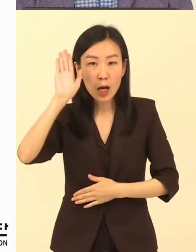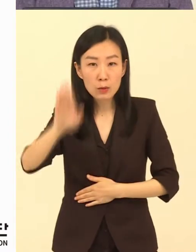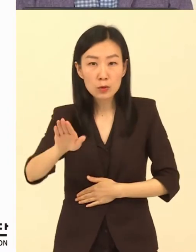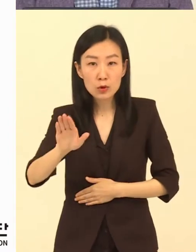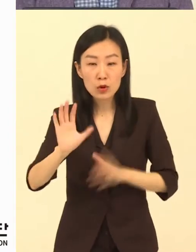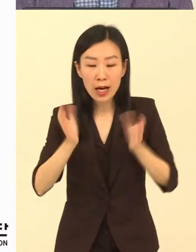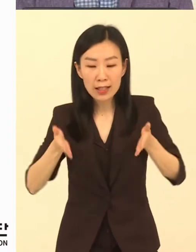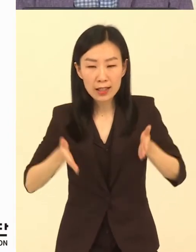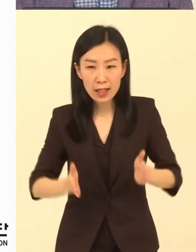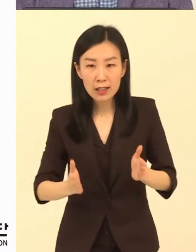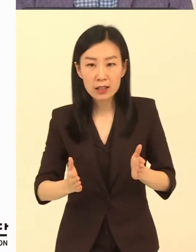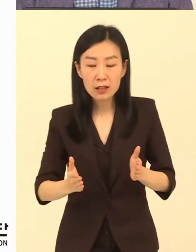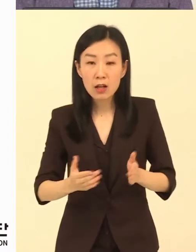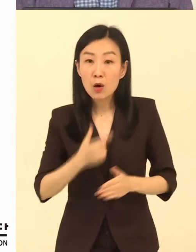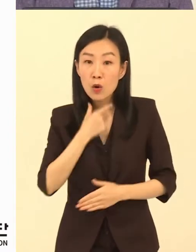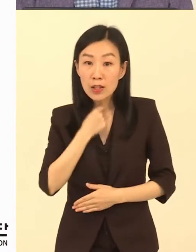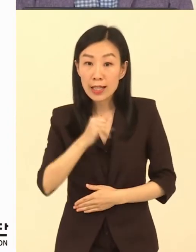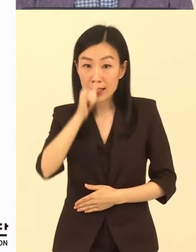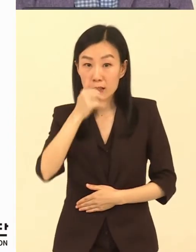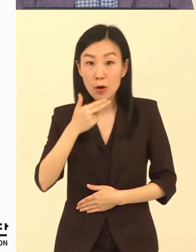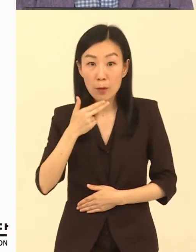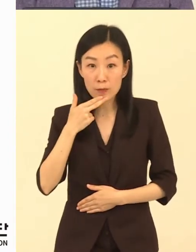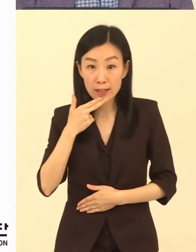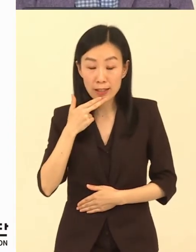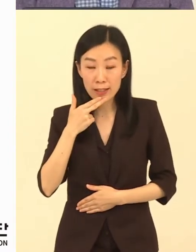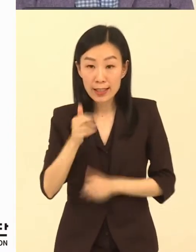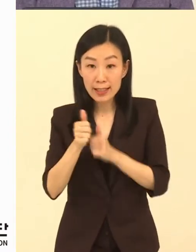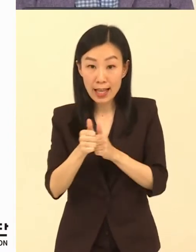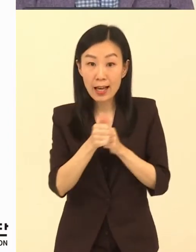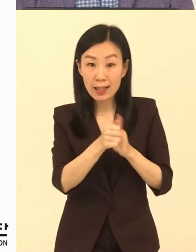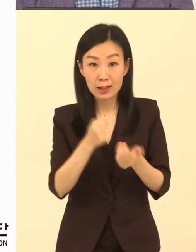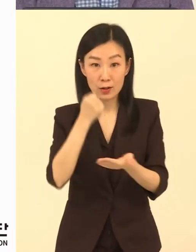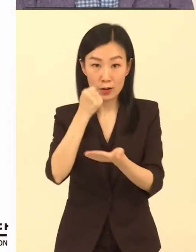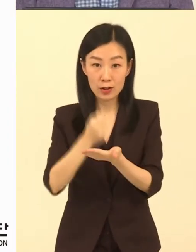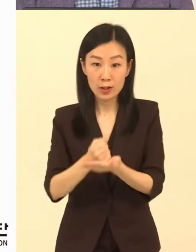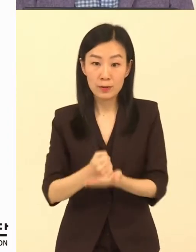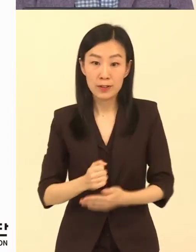등에 따라서 결정하게 되겠습니다.